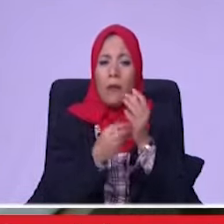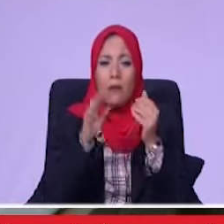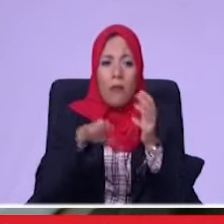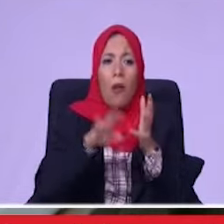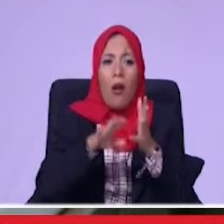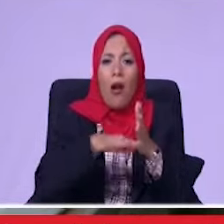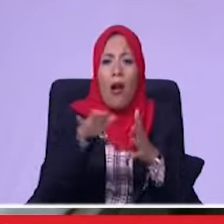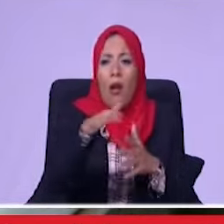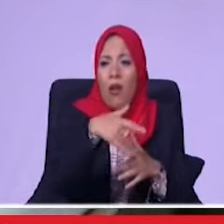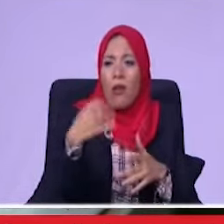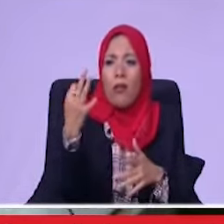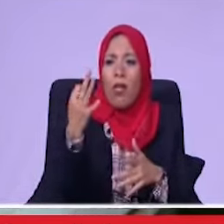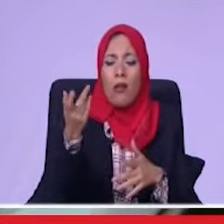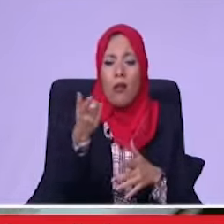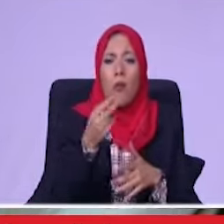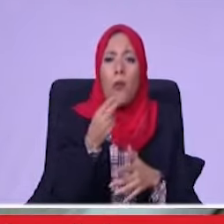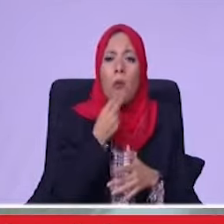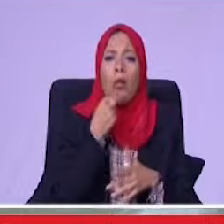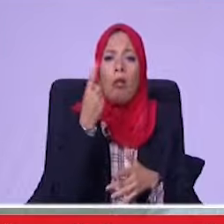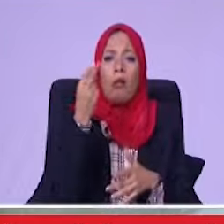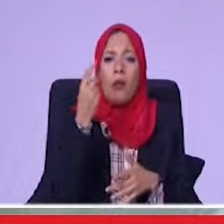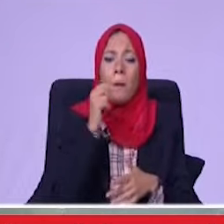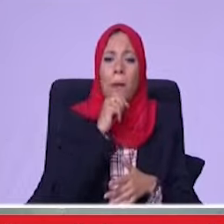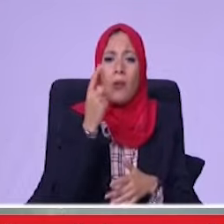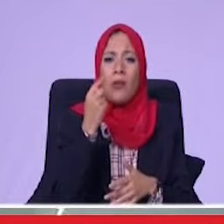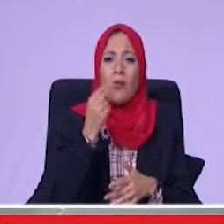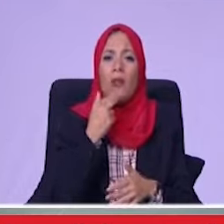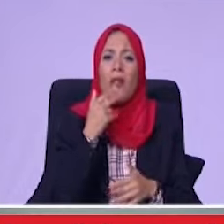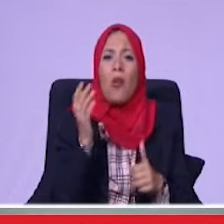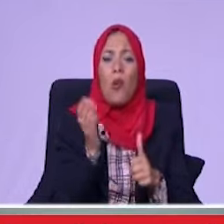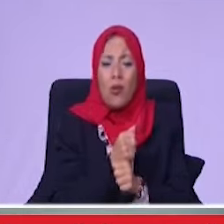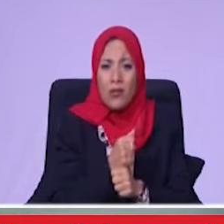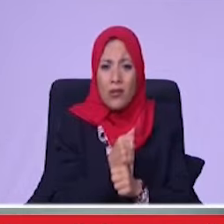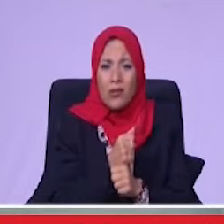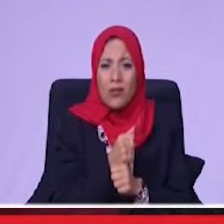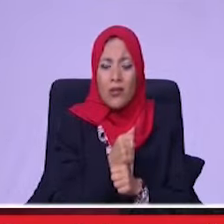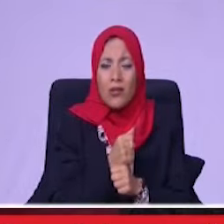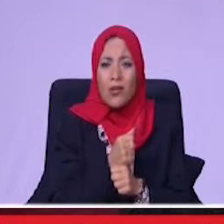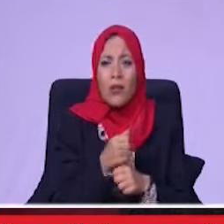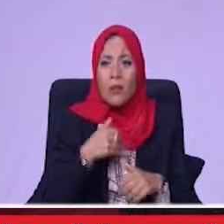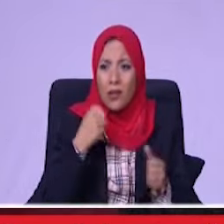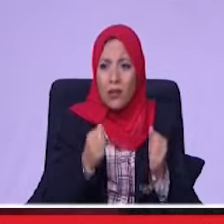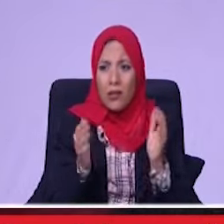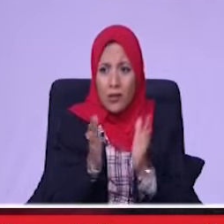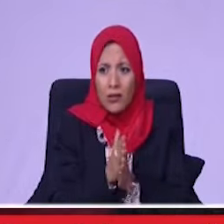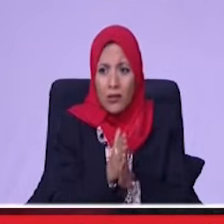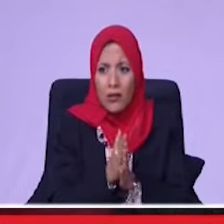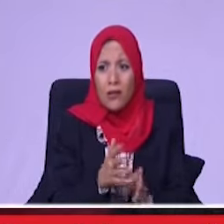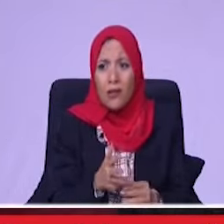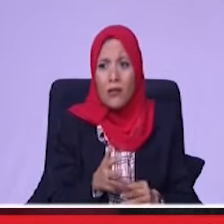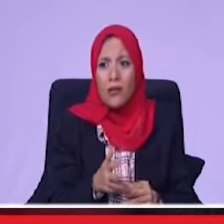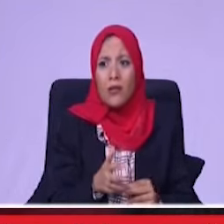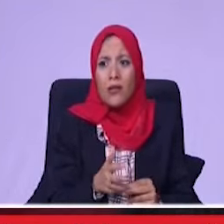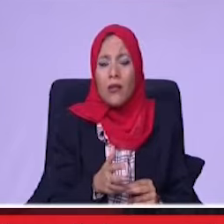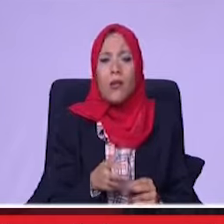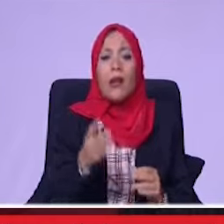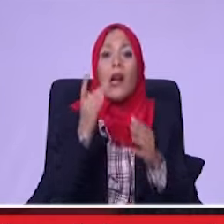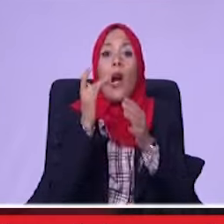3 أطفال، ولدين وبنت. جوزي أول واحد ده عيرني من ساعة ما حصل لي الحادثة، وهو اتجوز